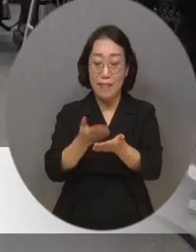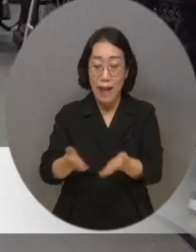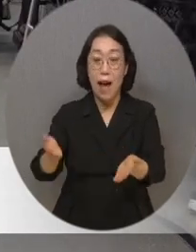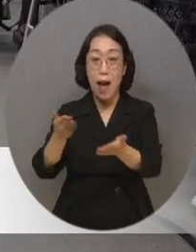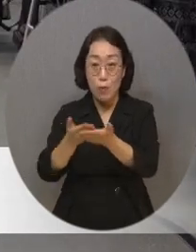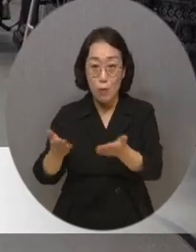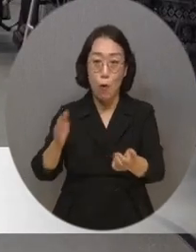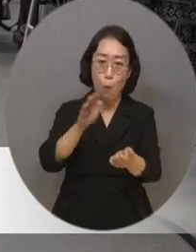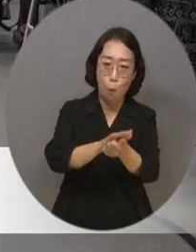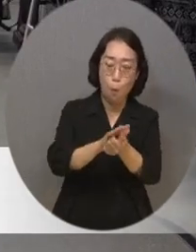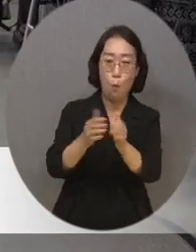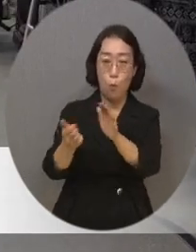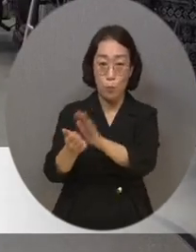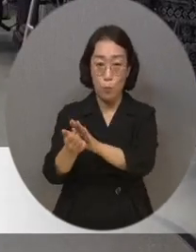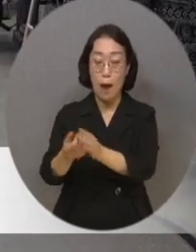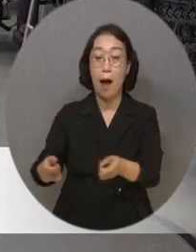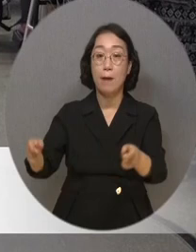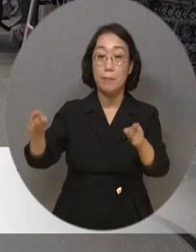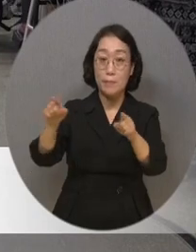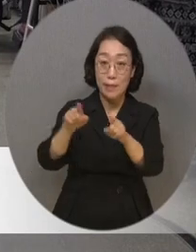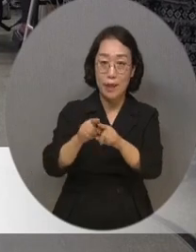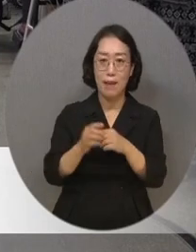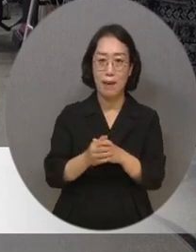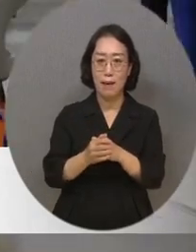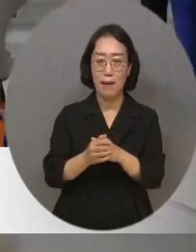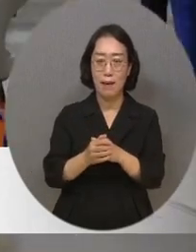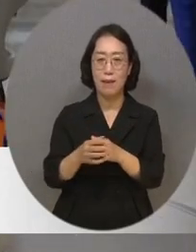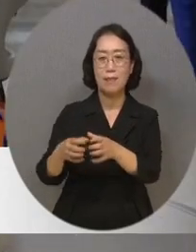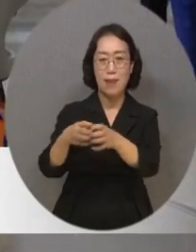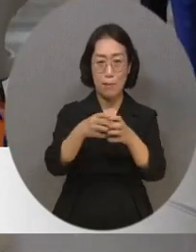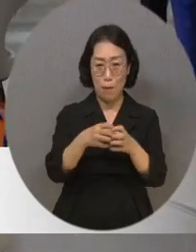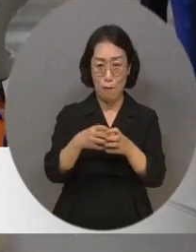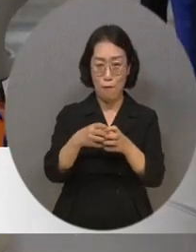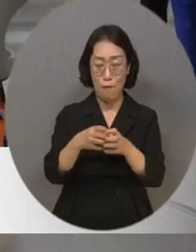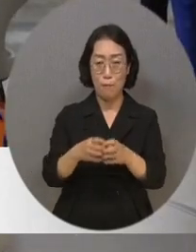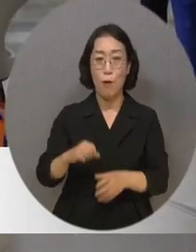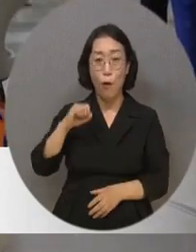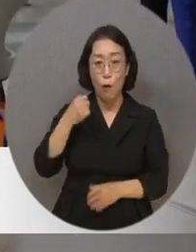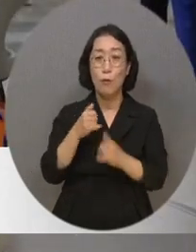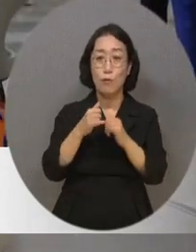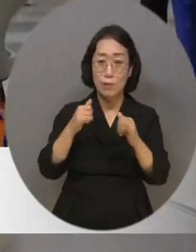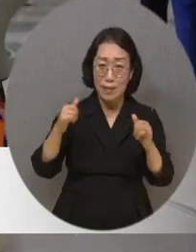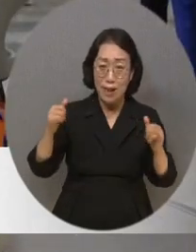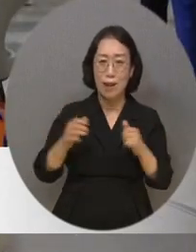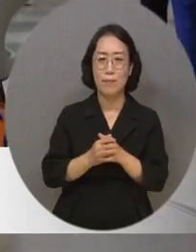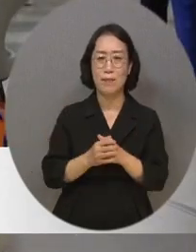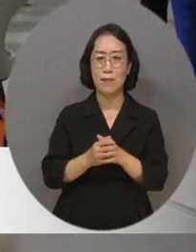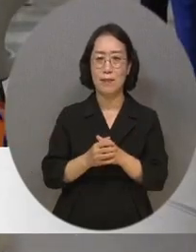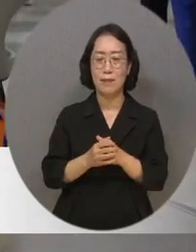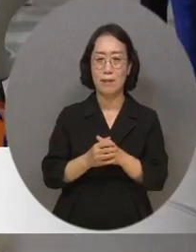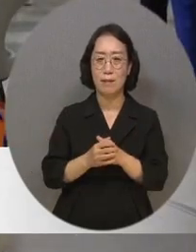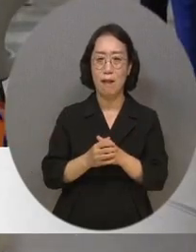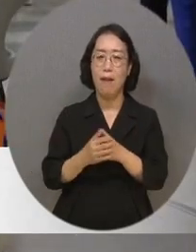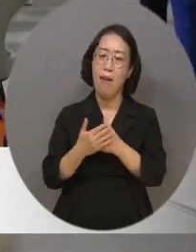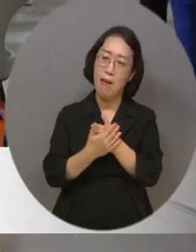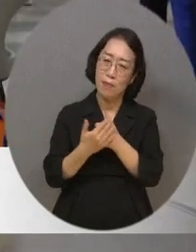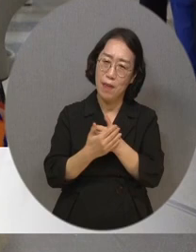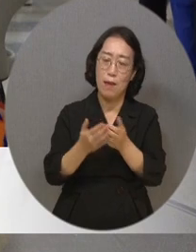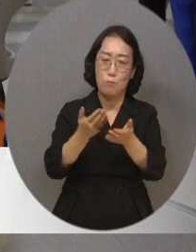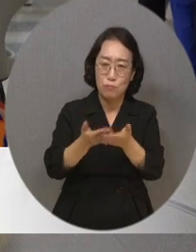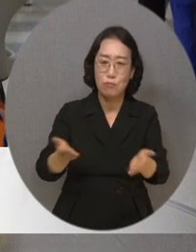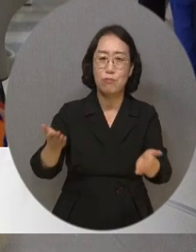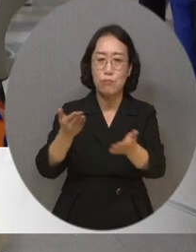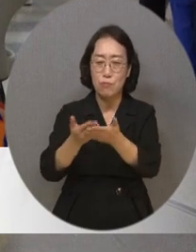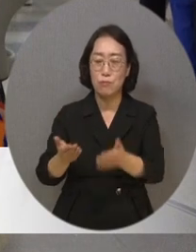주시고 또 같이 동참해 주시면 저희 소외계층이 많은 풍성한 혜택을 누릴